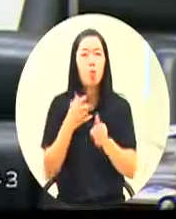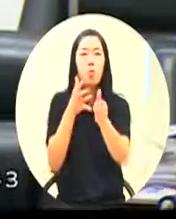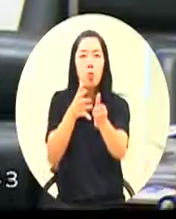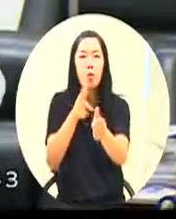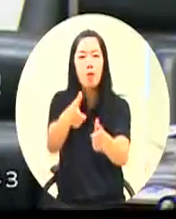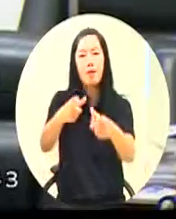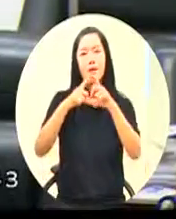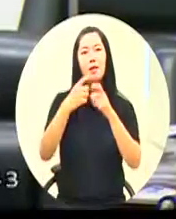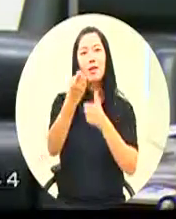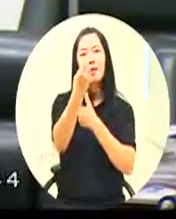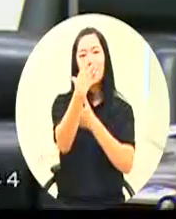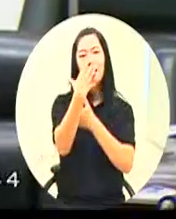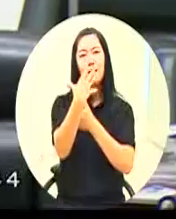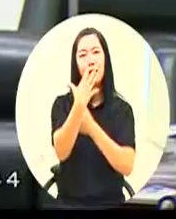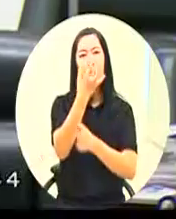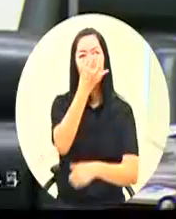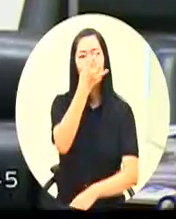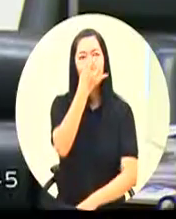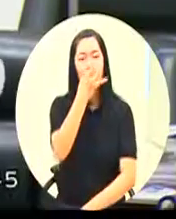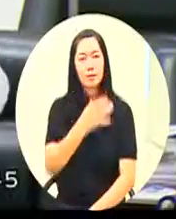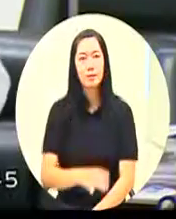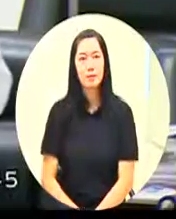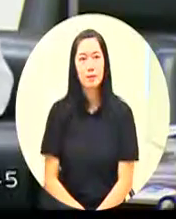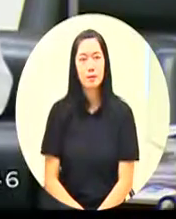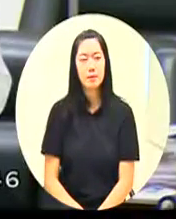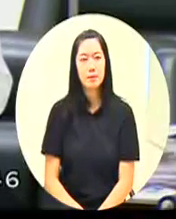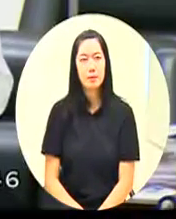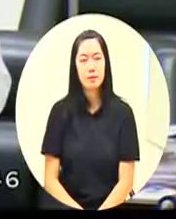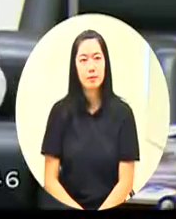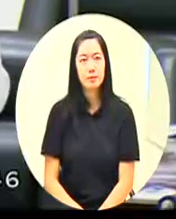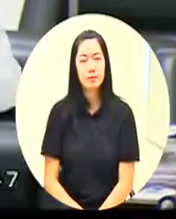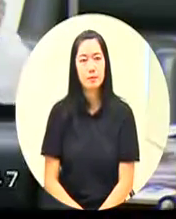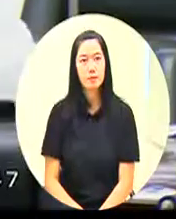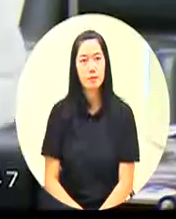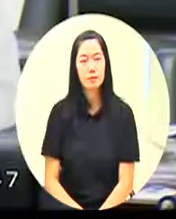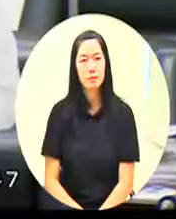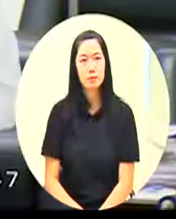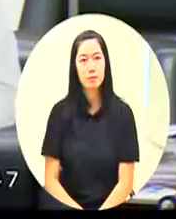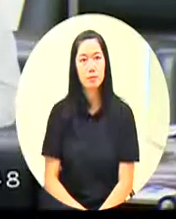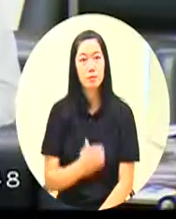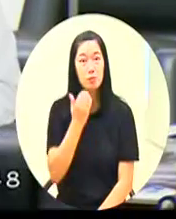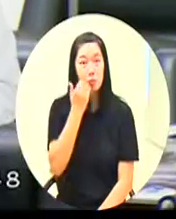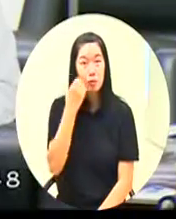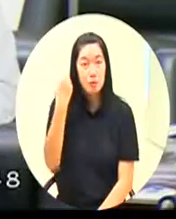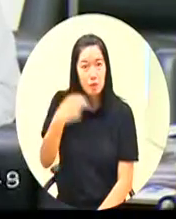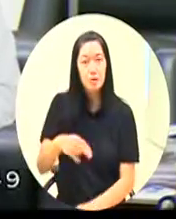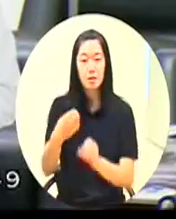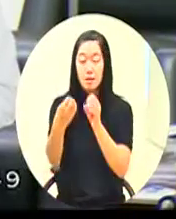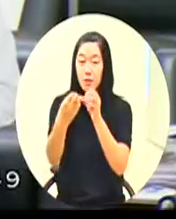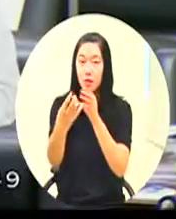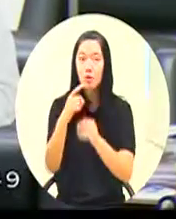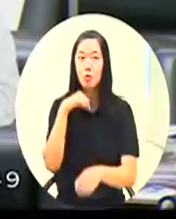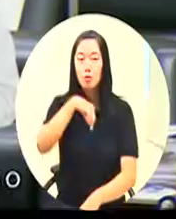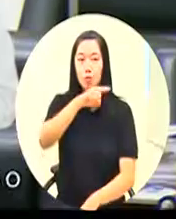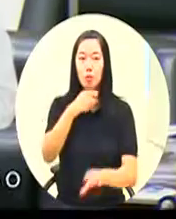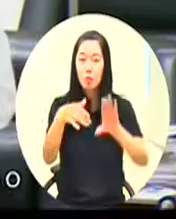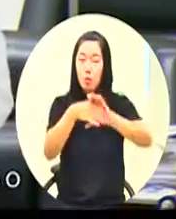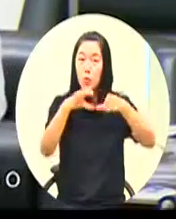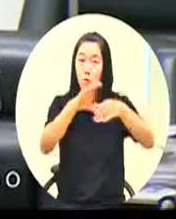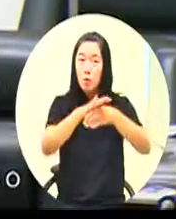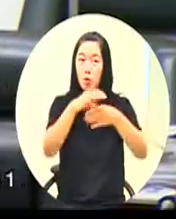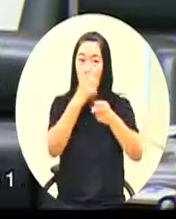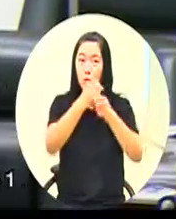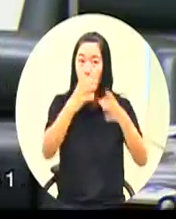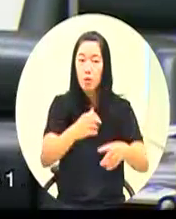连概念都没有，根本呢，好，如果说还要去谈，去文化在那个地方做文化建